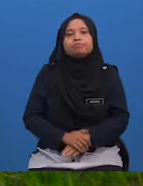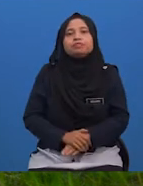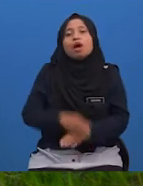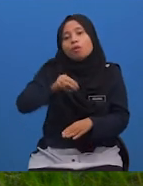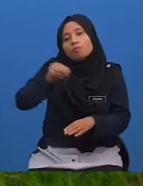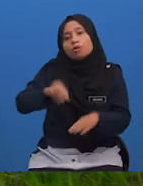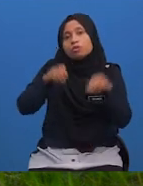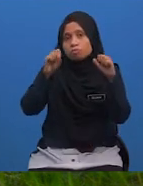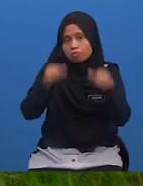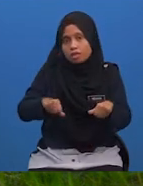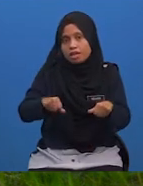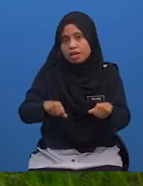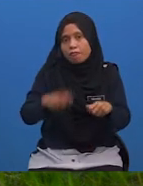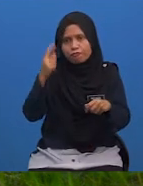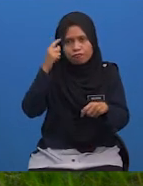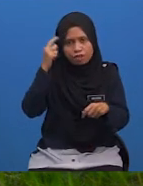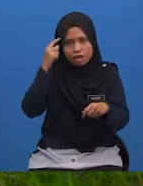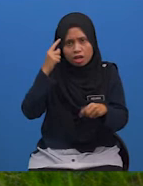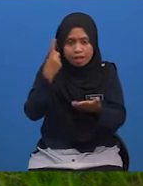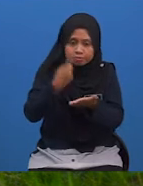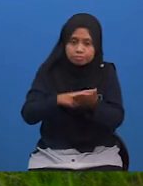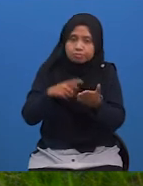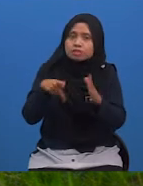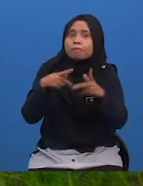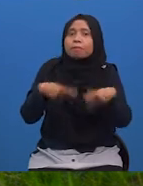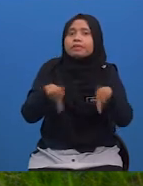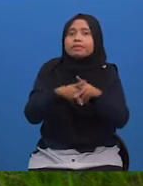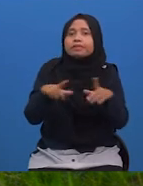Murid-murid, boleh fikirkan apakah kepentingan lain?